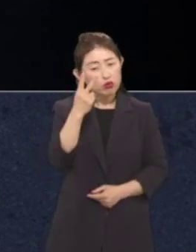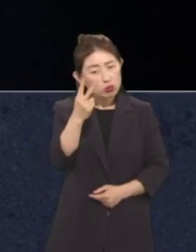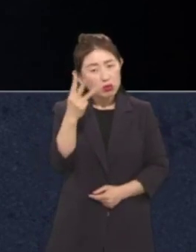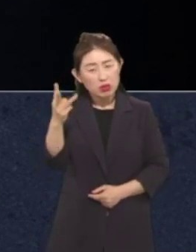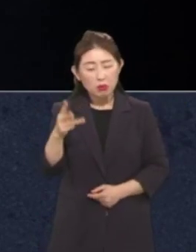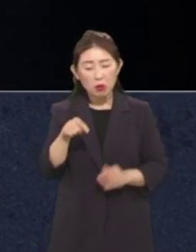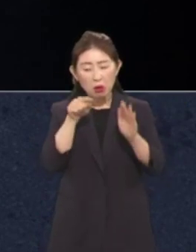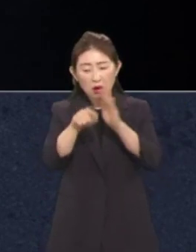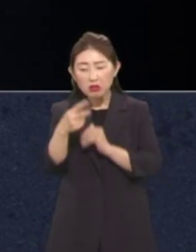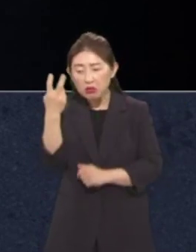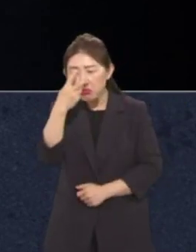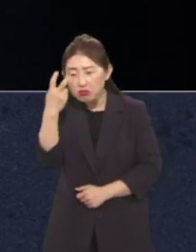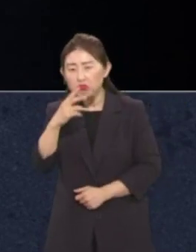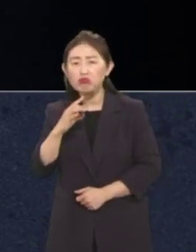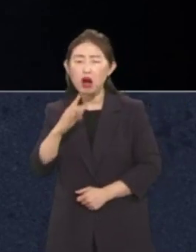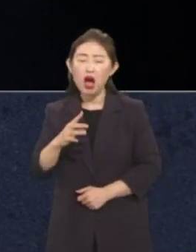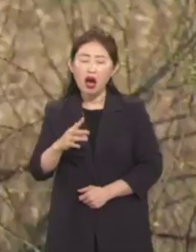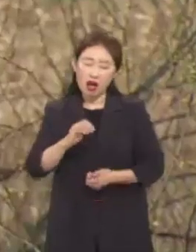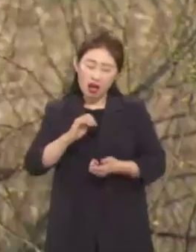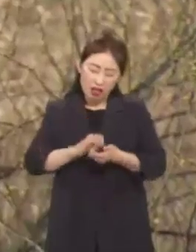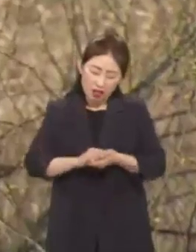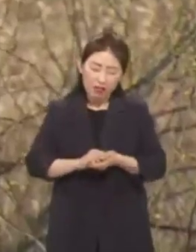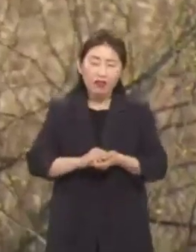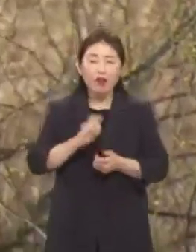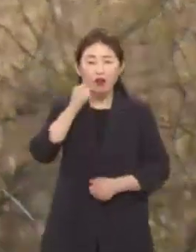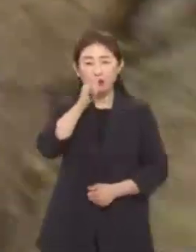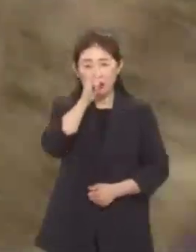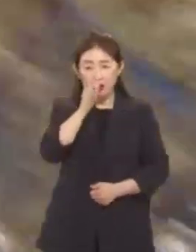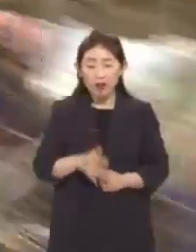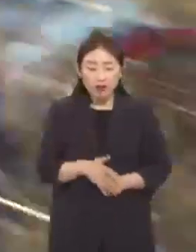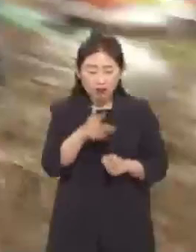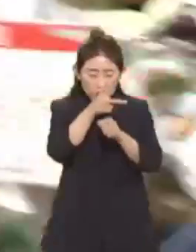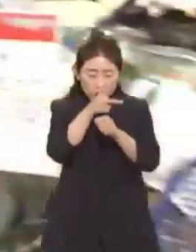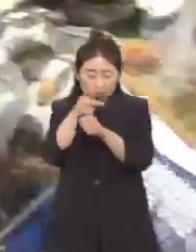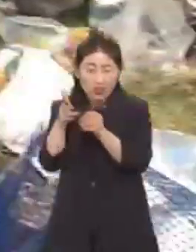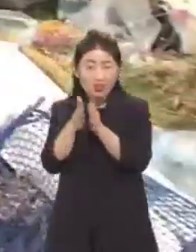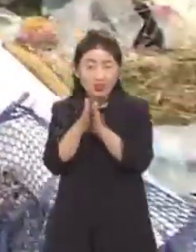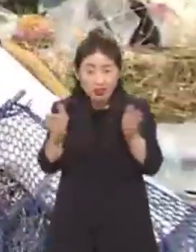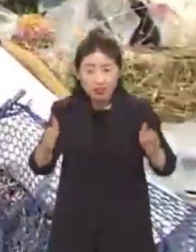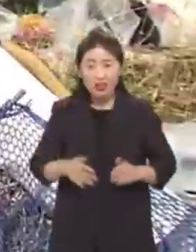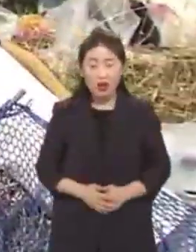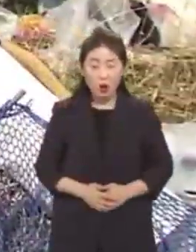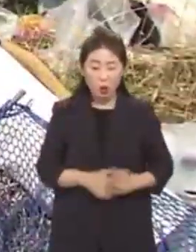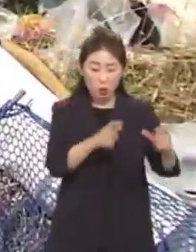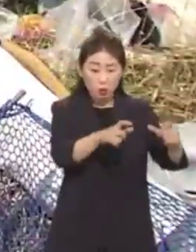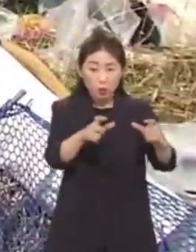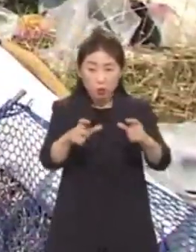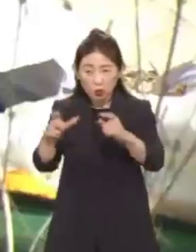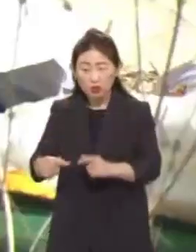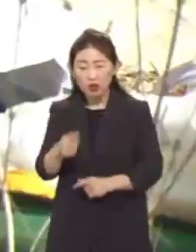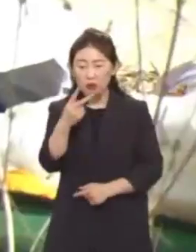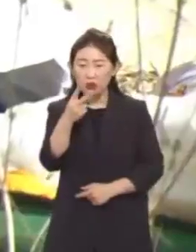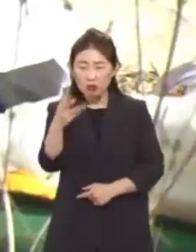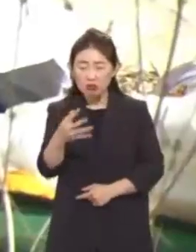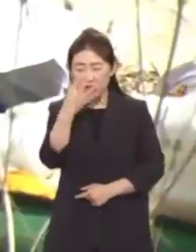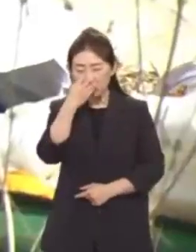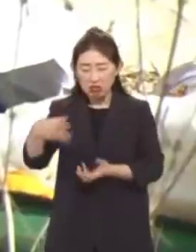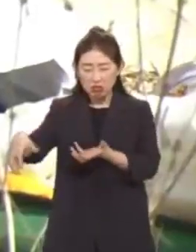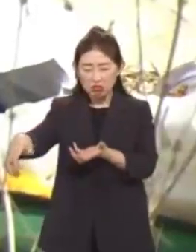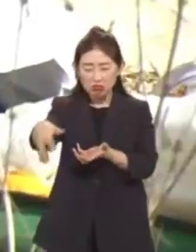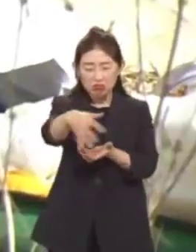나가는 것 이외엔 한계가 있다고 설명합니다. 취재가 시작되자 하천관리사업소는 해당 구역에 대해 두 차례 쓰레기를 우선